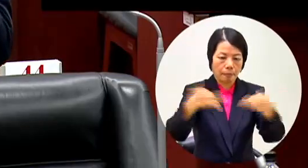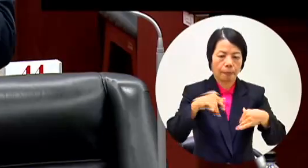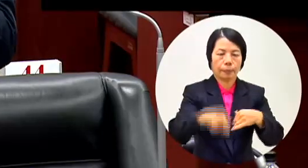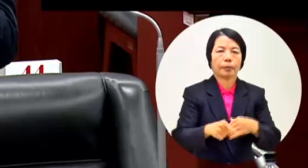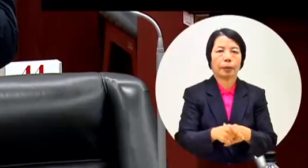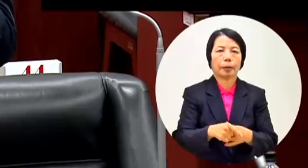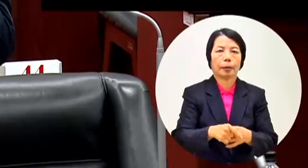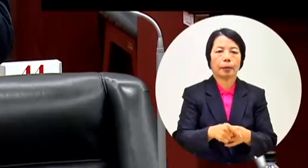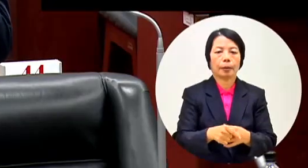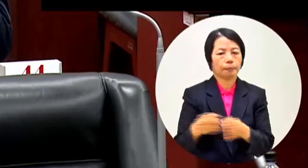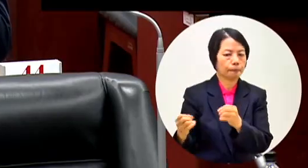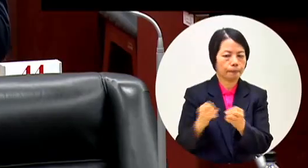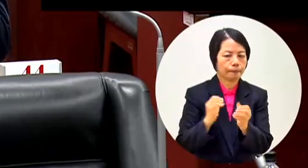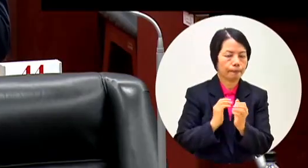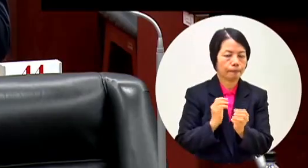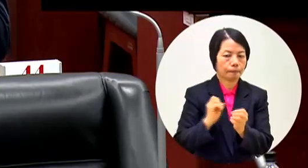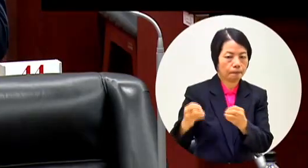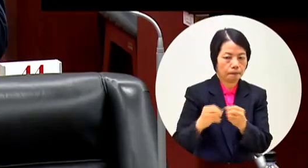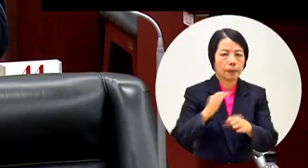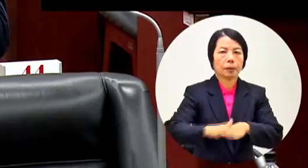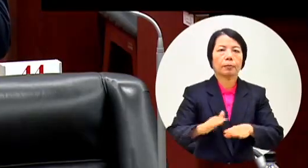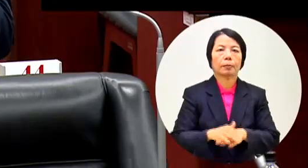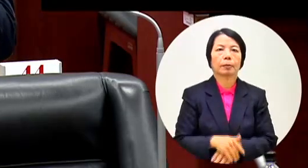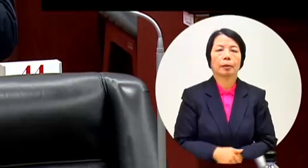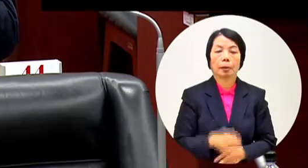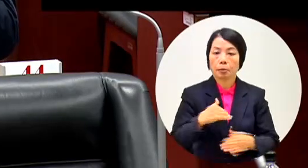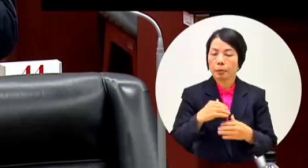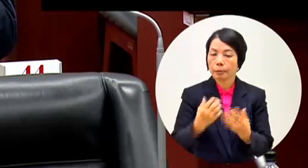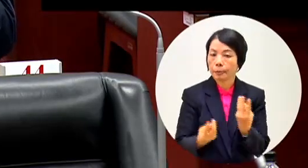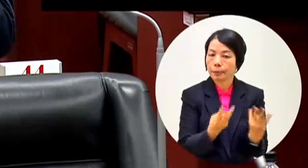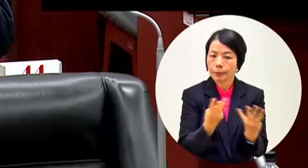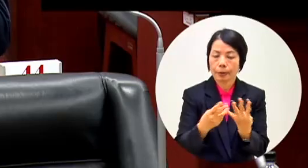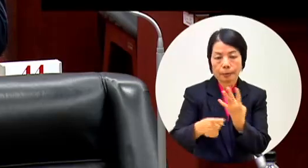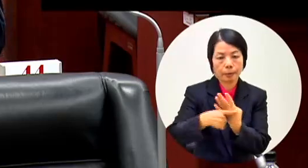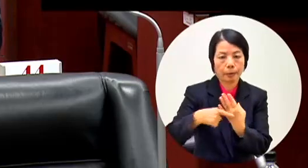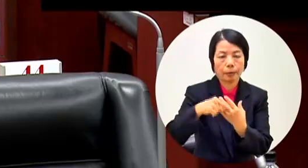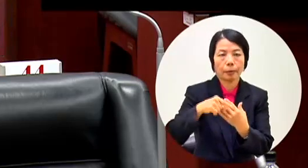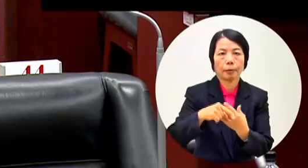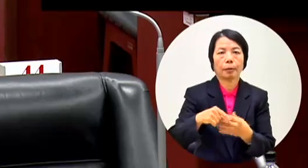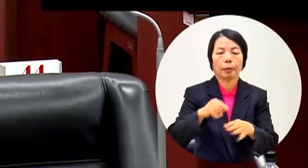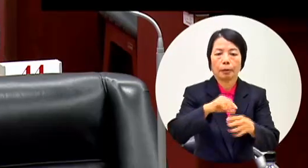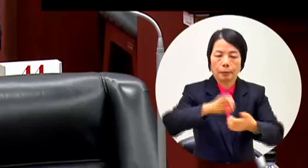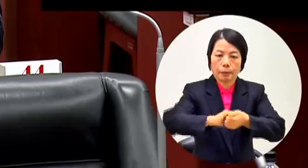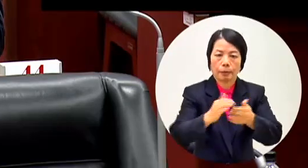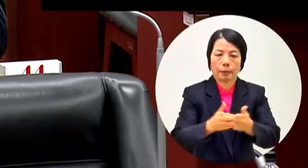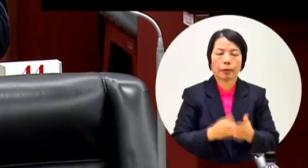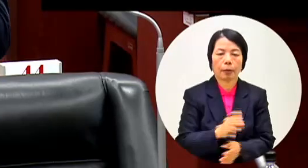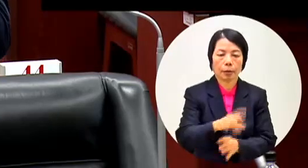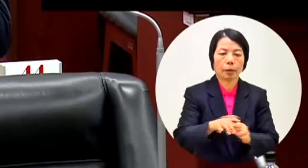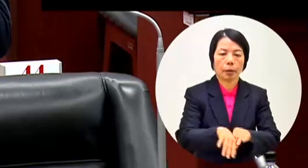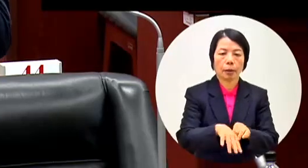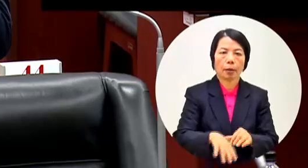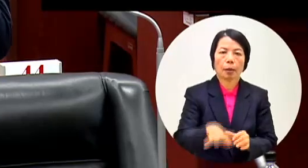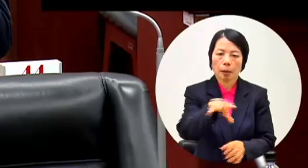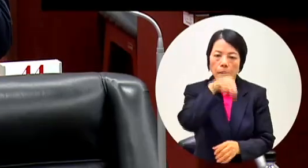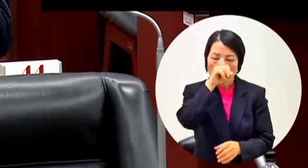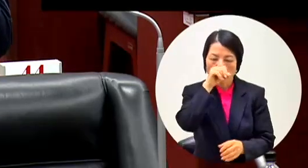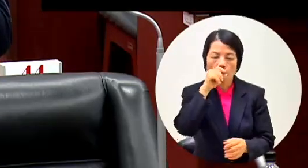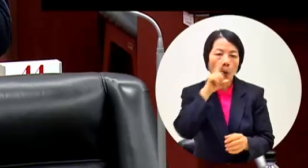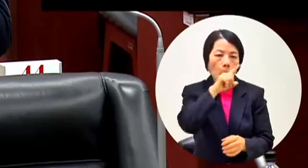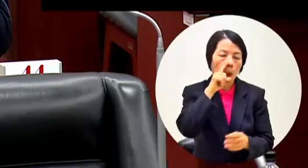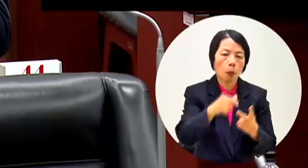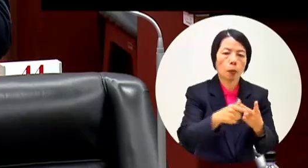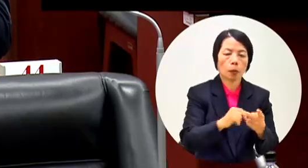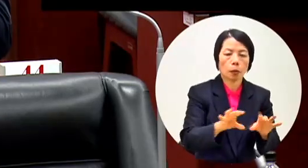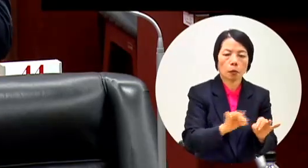但是有几个。第一个，你的空污，你的 CO2 排放量，你的水电消耗跟土地利用。第三个，是